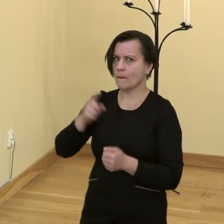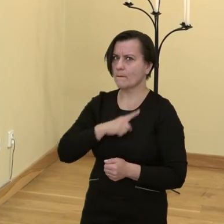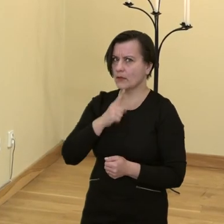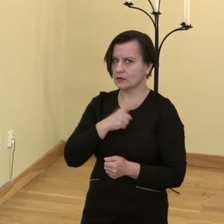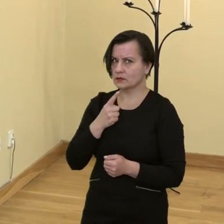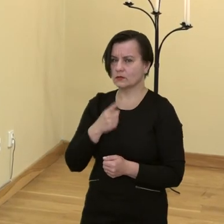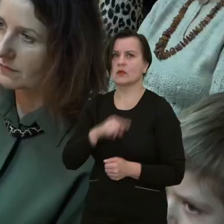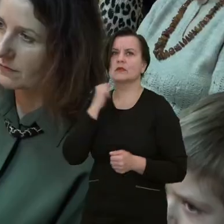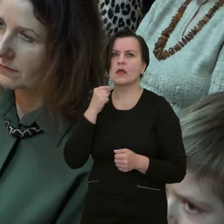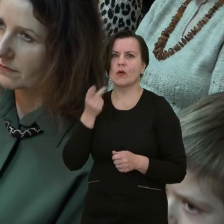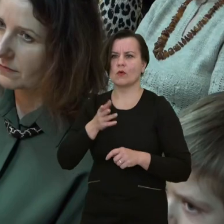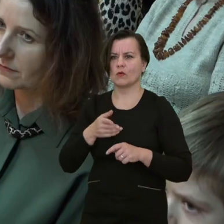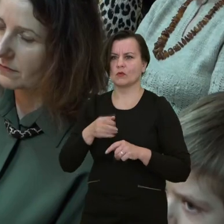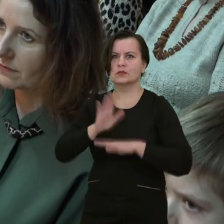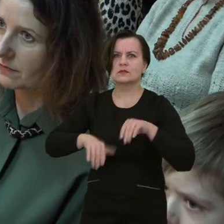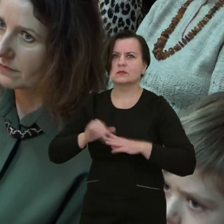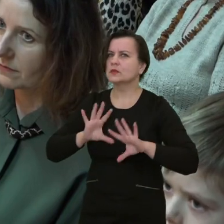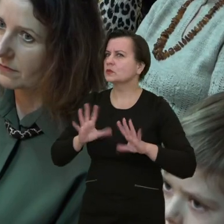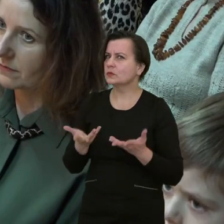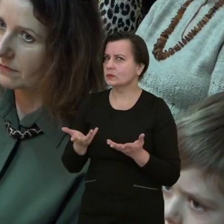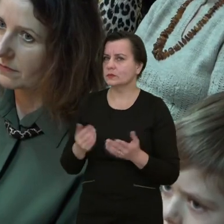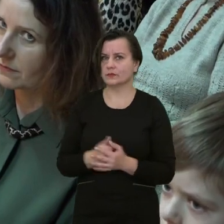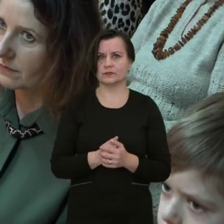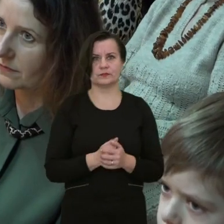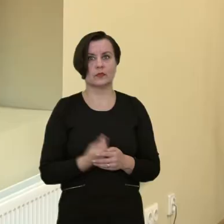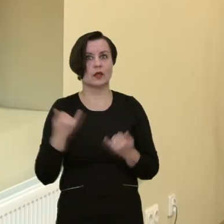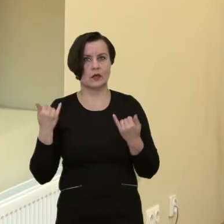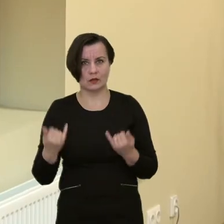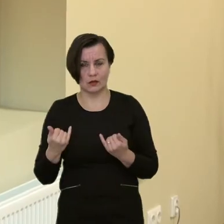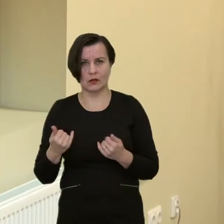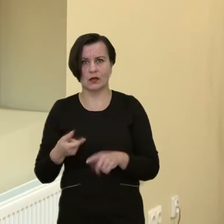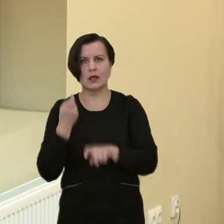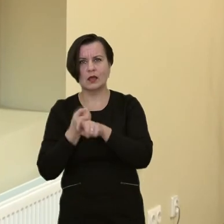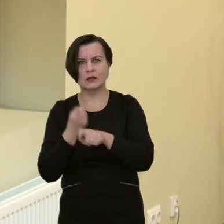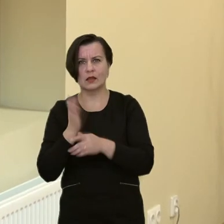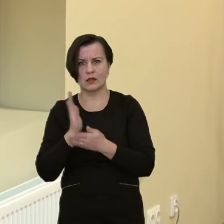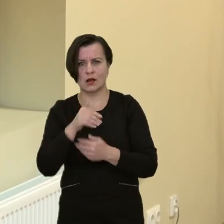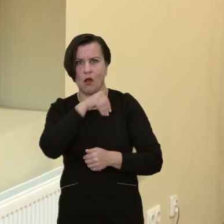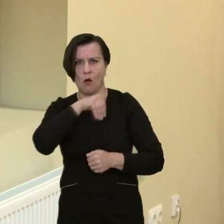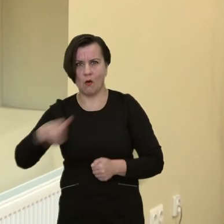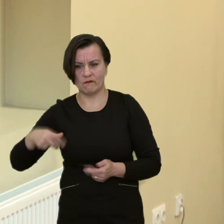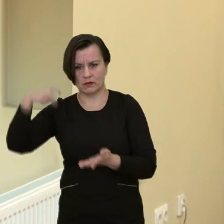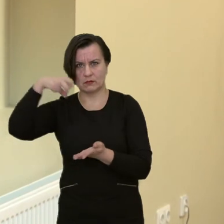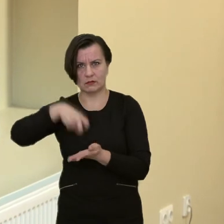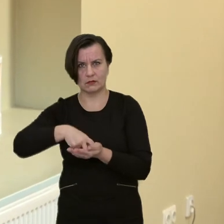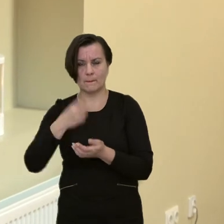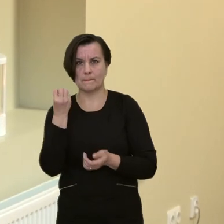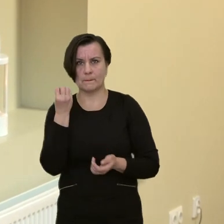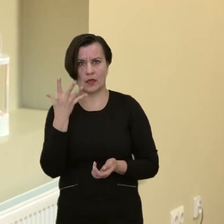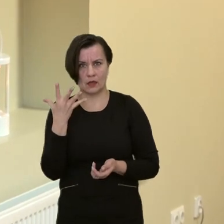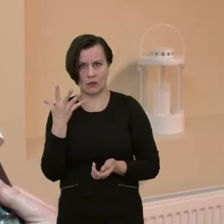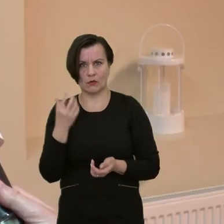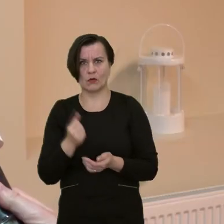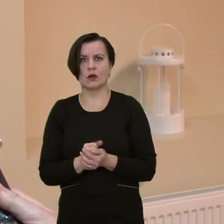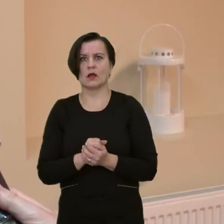Šiuo metu Kėdainiuose yra oficialiai įregistruoti 15 sertifikuotų tautinių